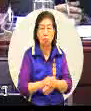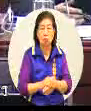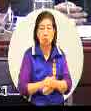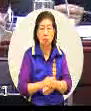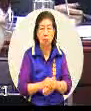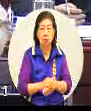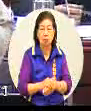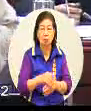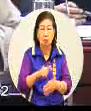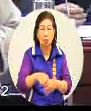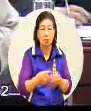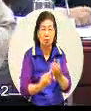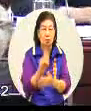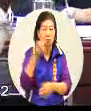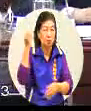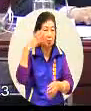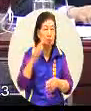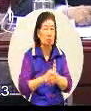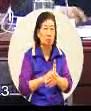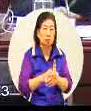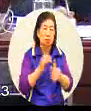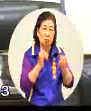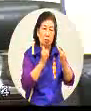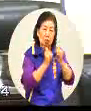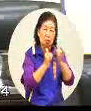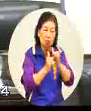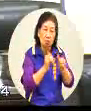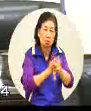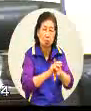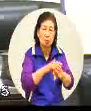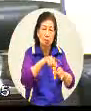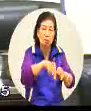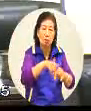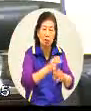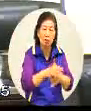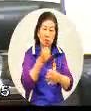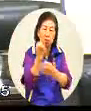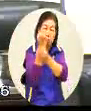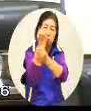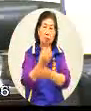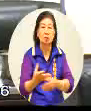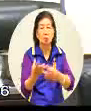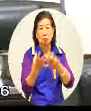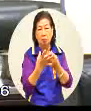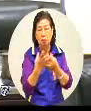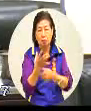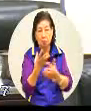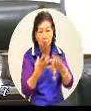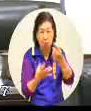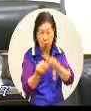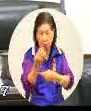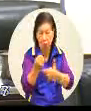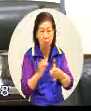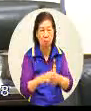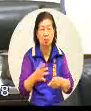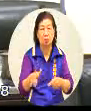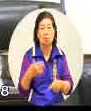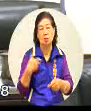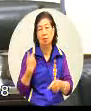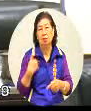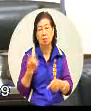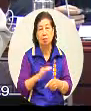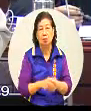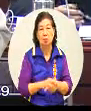才听到呢啊？啊，是是民意偌济，你唔知啊？是唔是安尼？ 哎啦，我尽量做 做一个民意调查啦。啊，做一个民意调查。 我尽量的